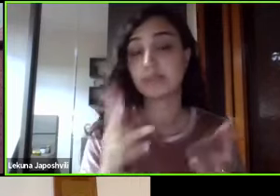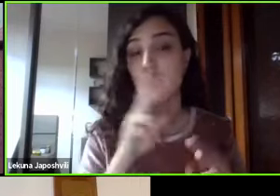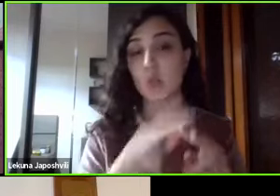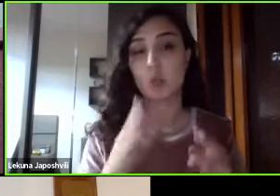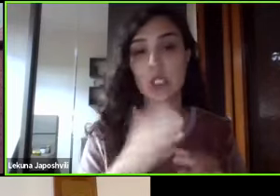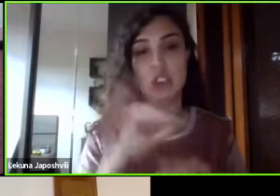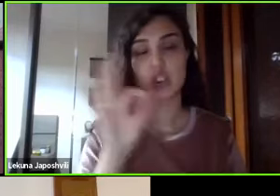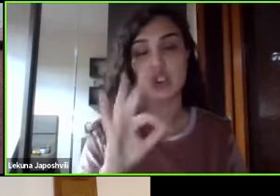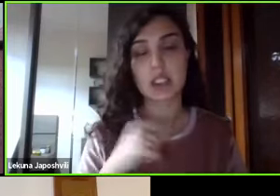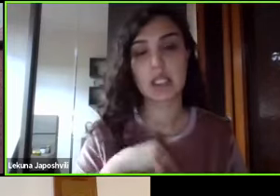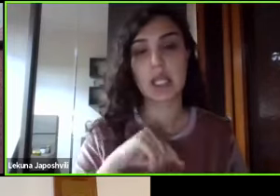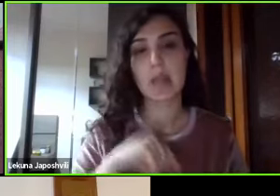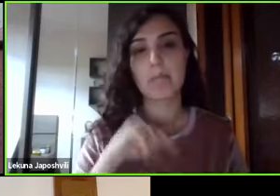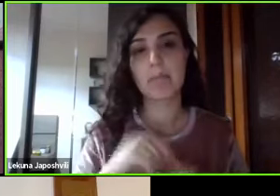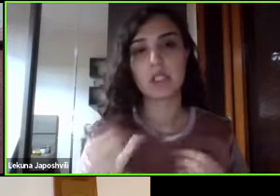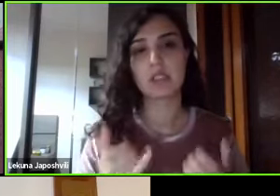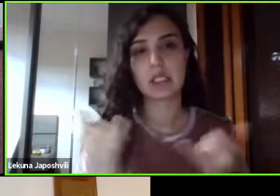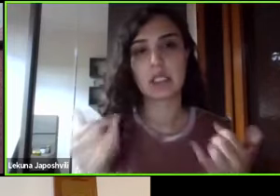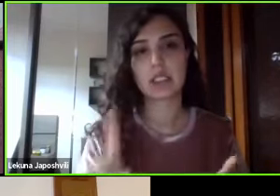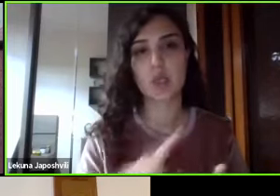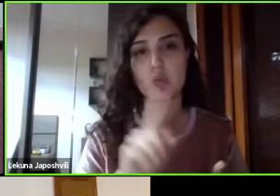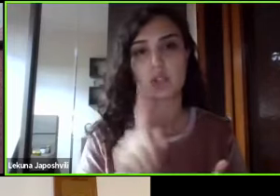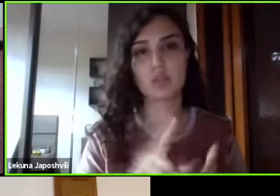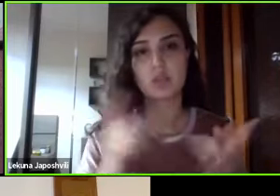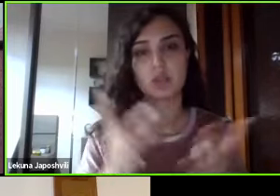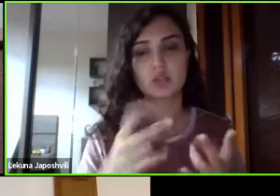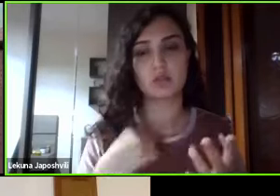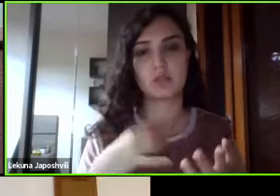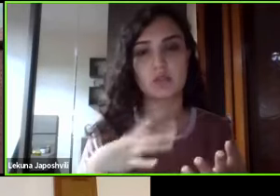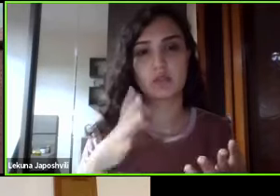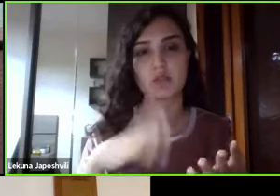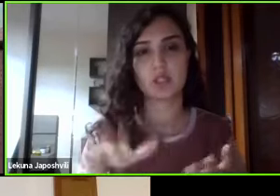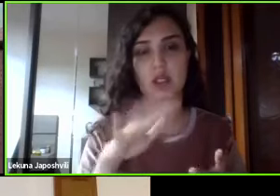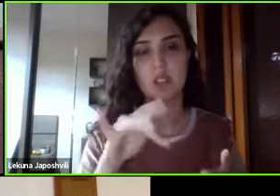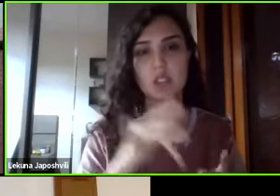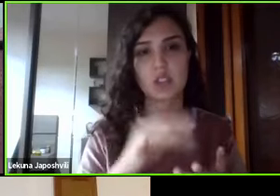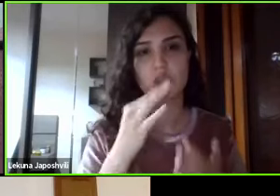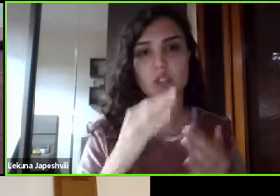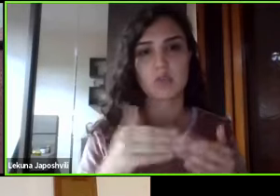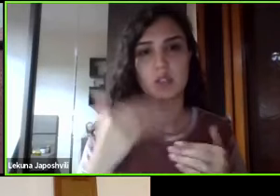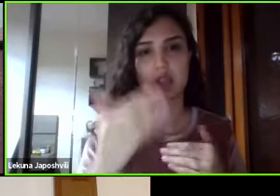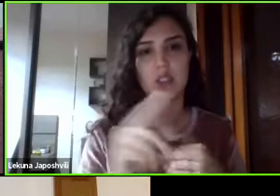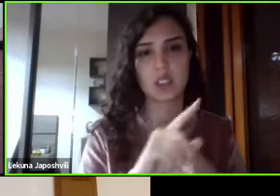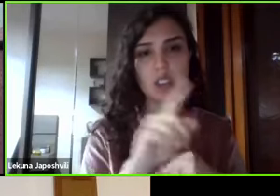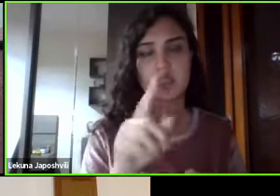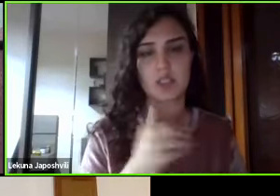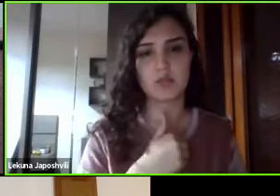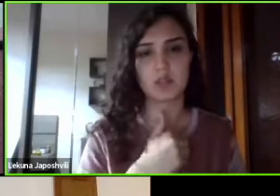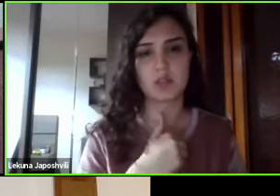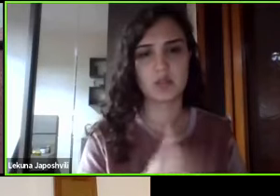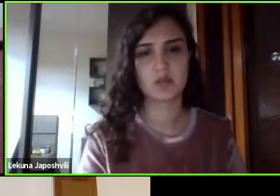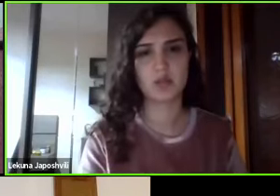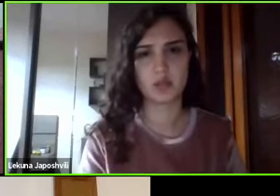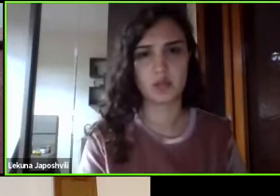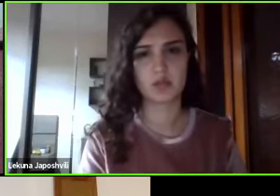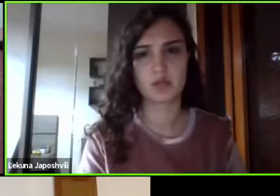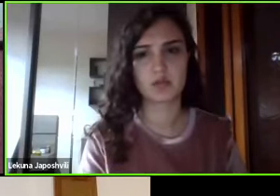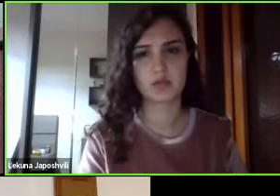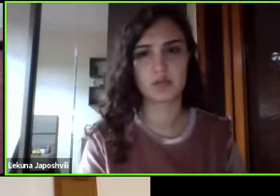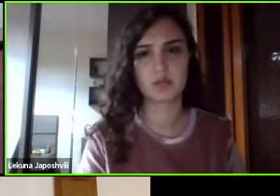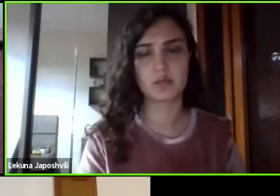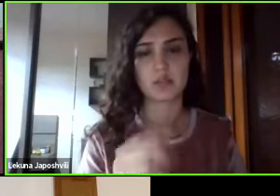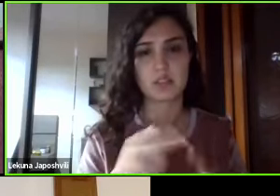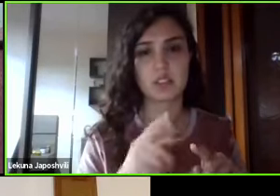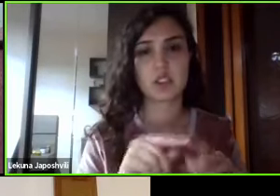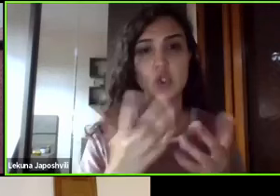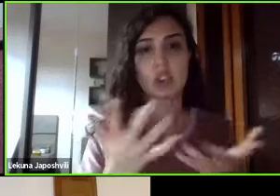ხშირად ემპათია, რაც აუცილებლად ჭირდება ჩვენ ქვეყანას. შემდეგი რაზე მინდა რომ აი ესეთი სოციალური პრობლემაა